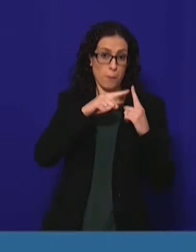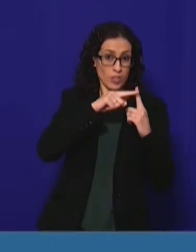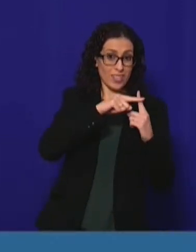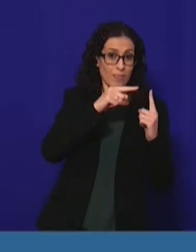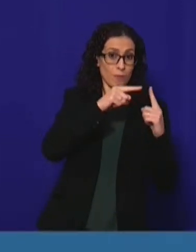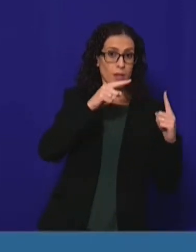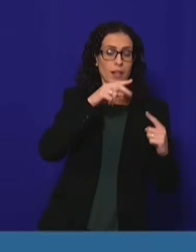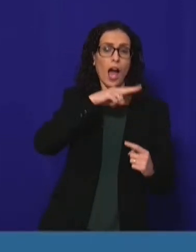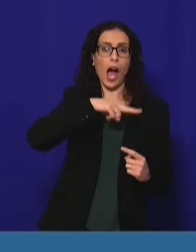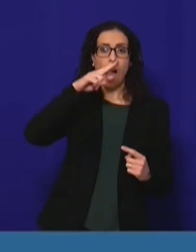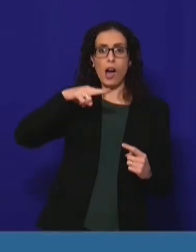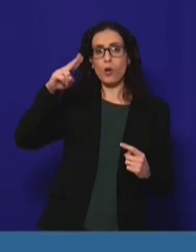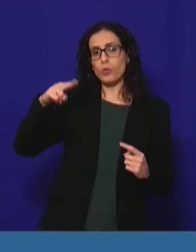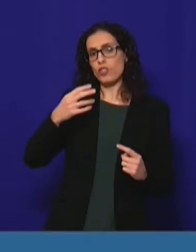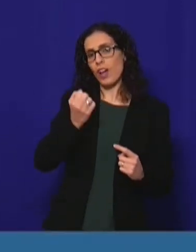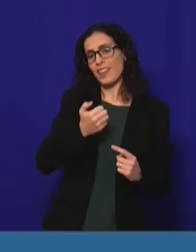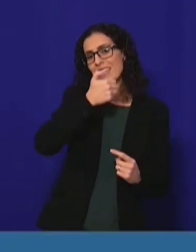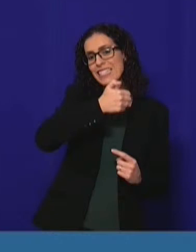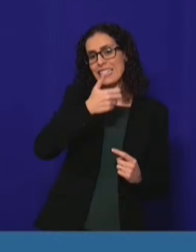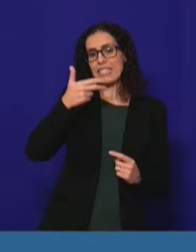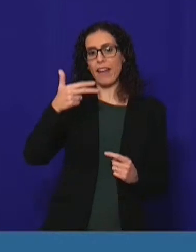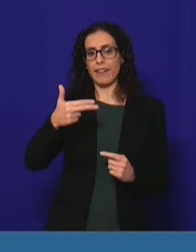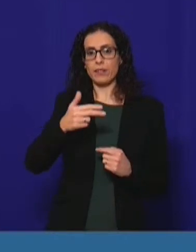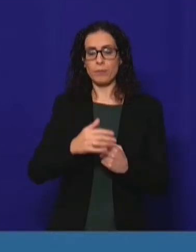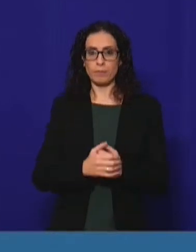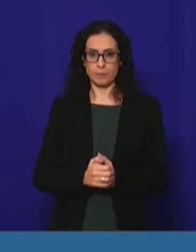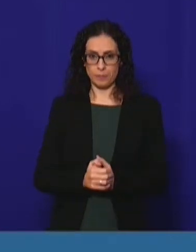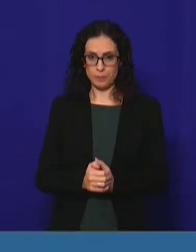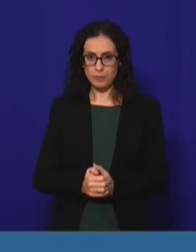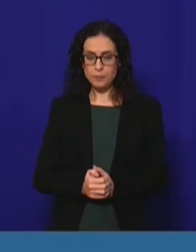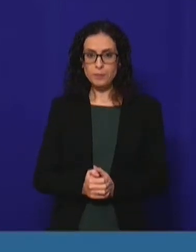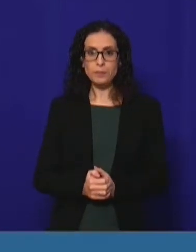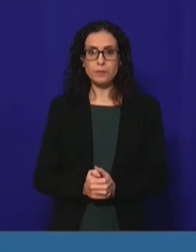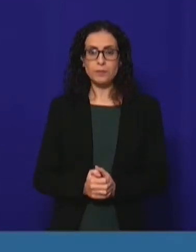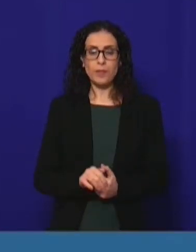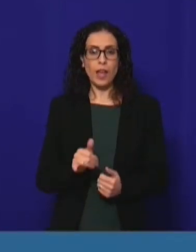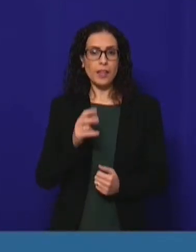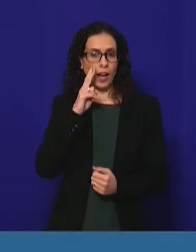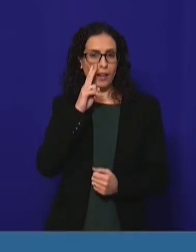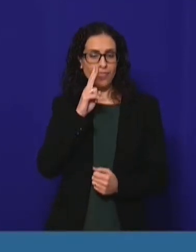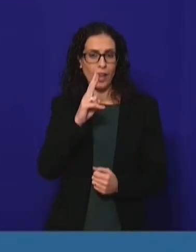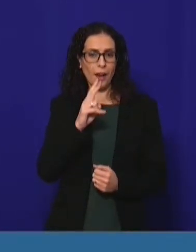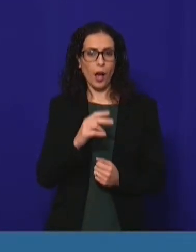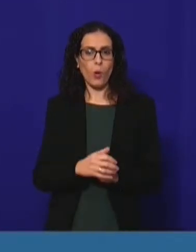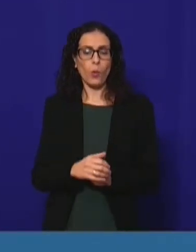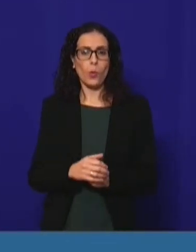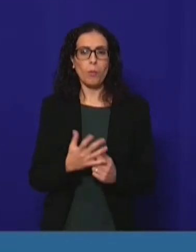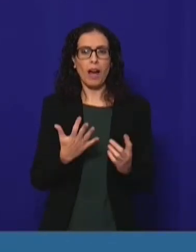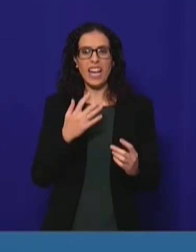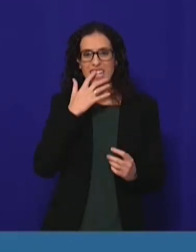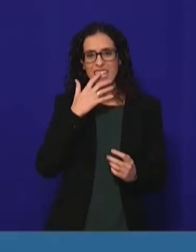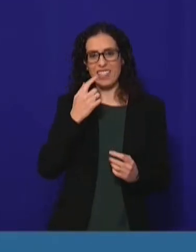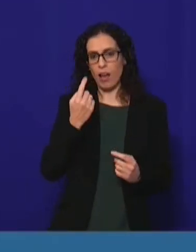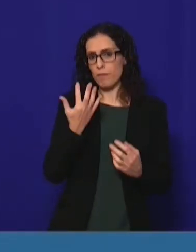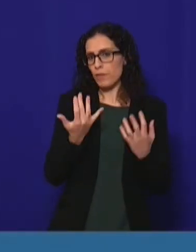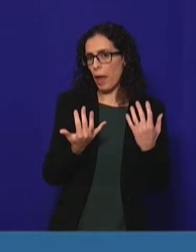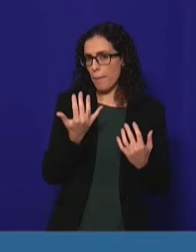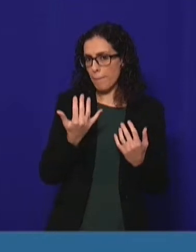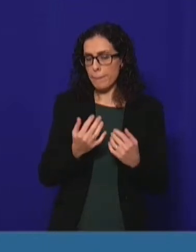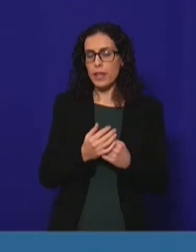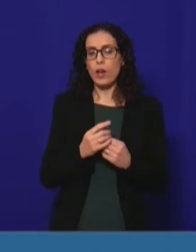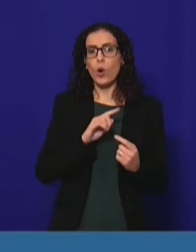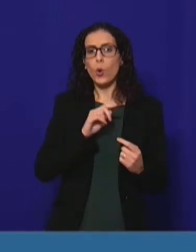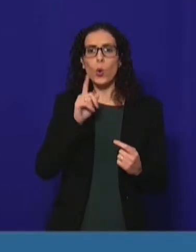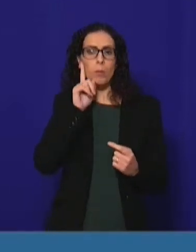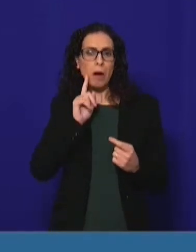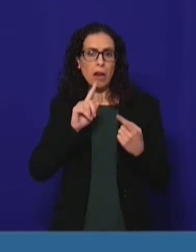għandna 68 li huma minn Għawdex. Jekk naraw naqra l-każijiet bħala etajiet u anke l-gender tal-każijiet li